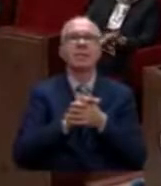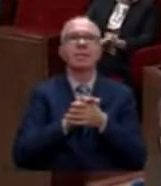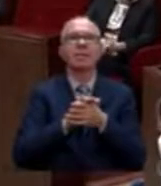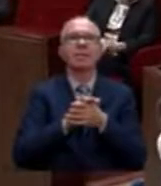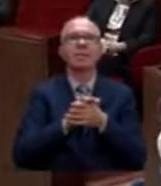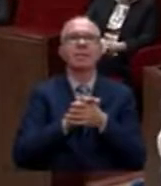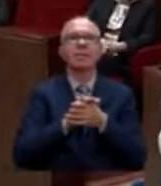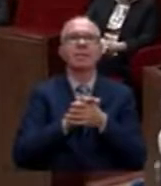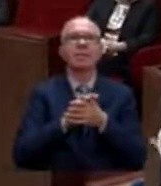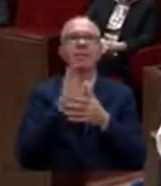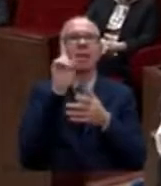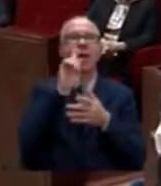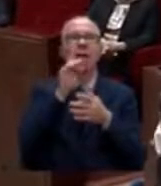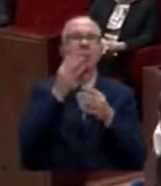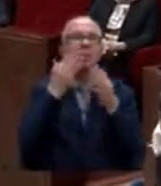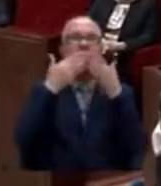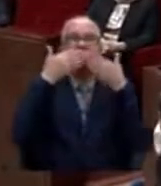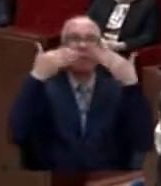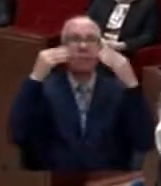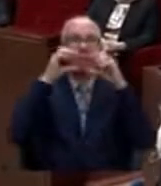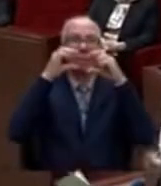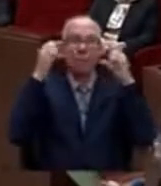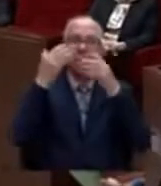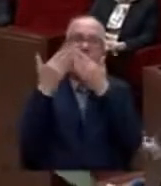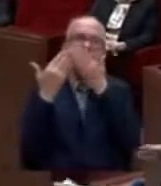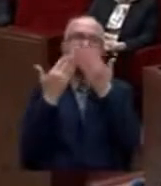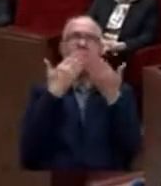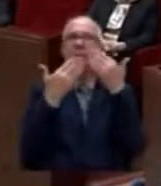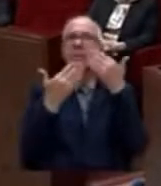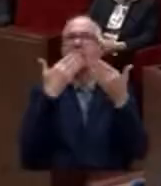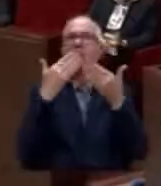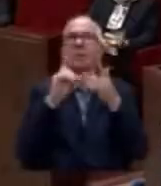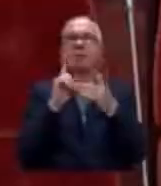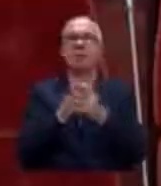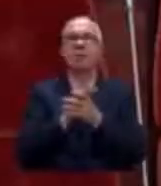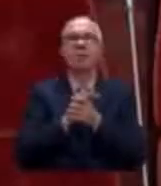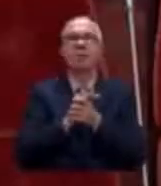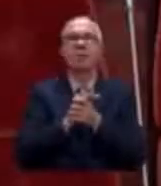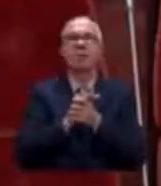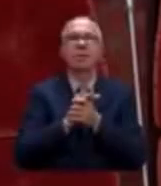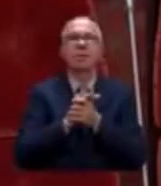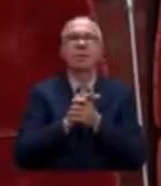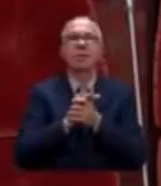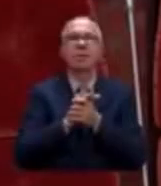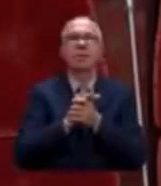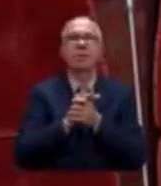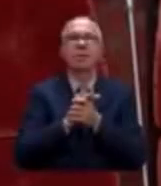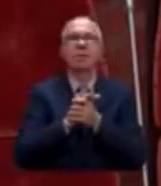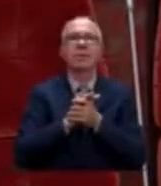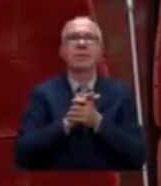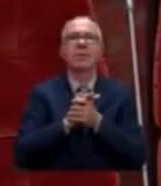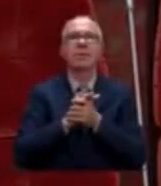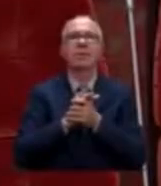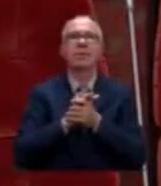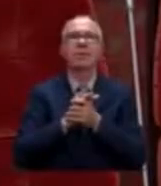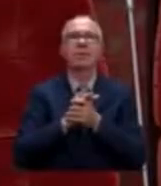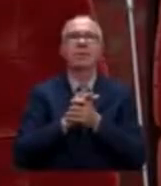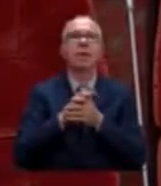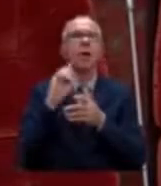نهائيا، وليس هناك برنامج في برلمان في العالم اللي كيهضر رئيس حكومه بالكمامه. انا معك. دخلوا لكوريا الشماليه، دخلوا لليابان،